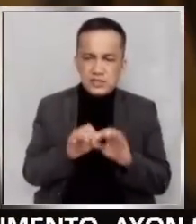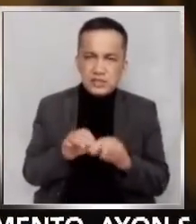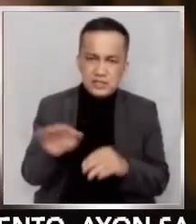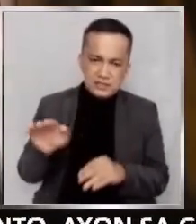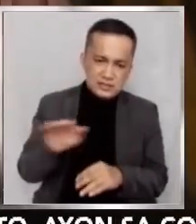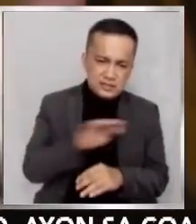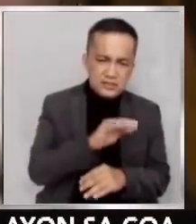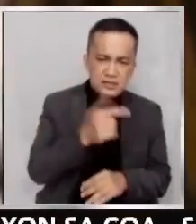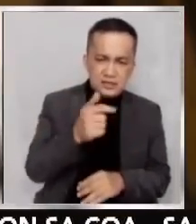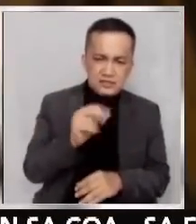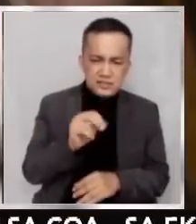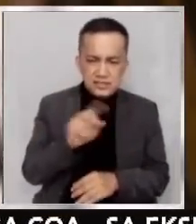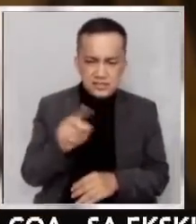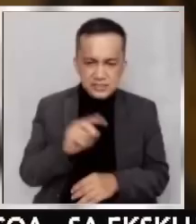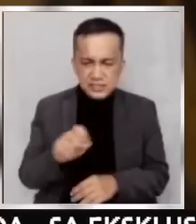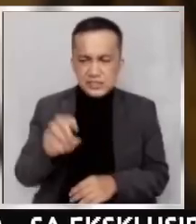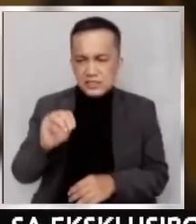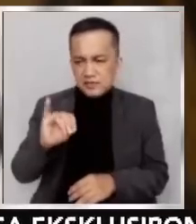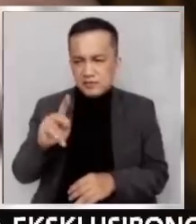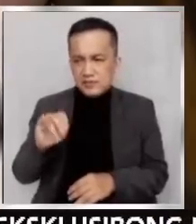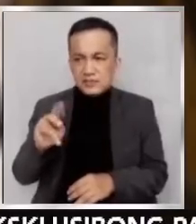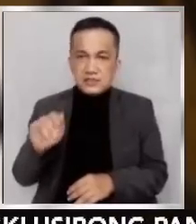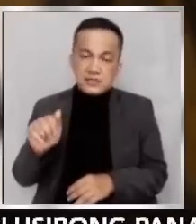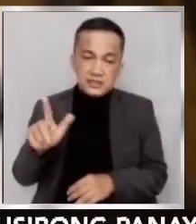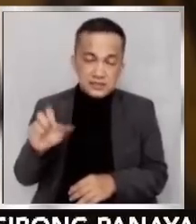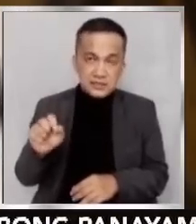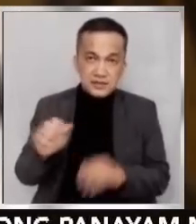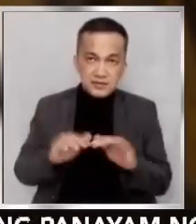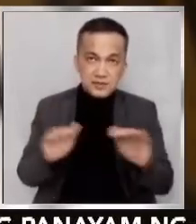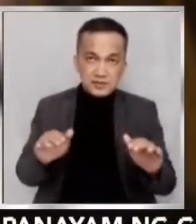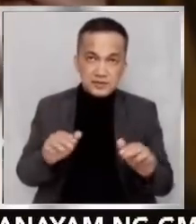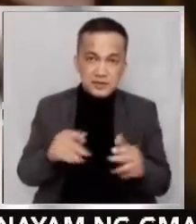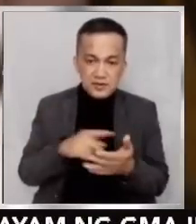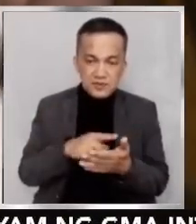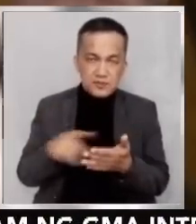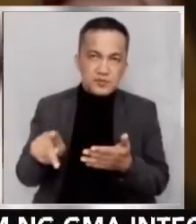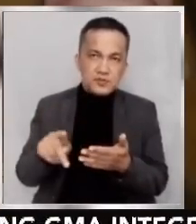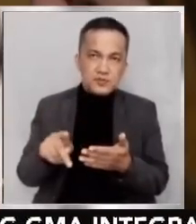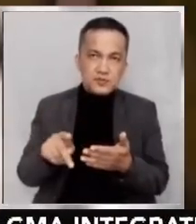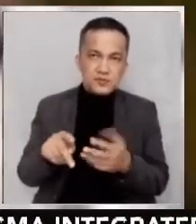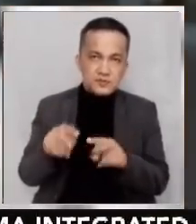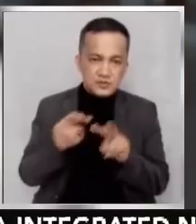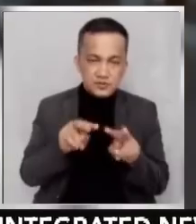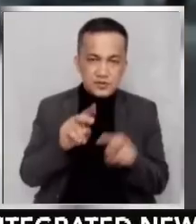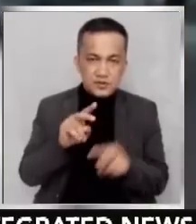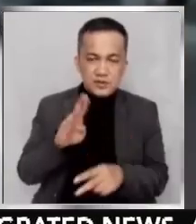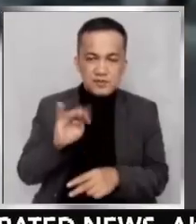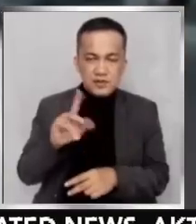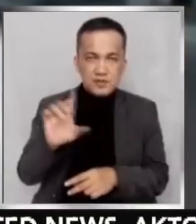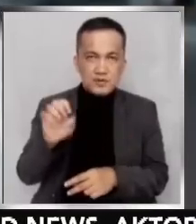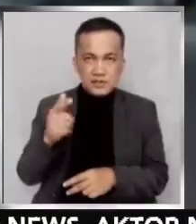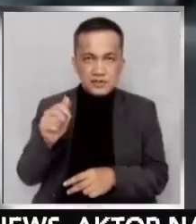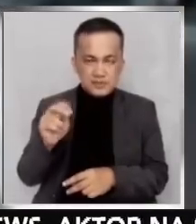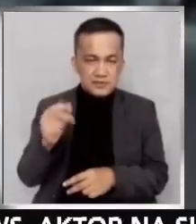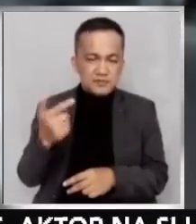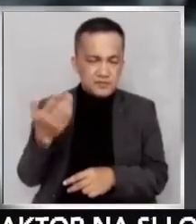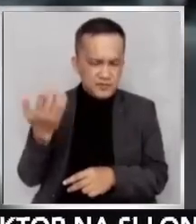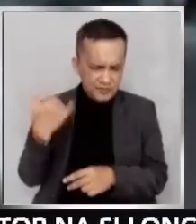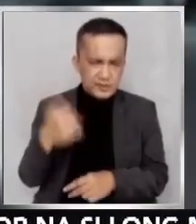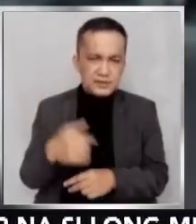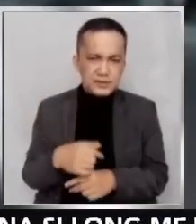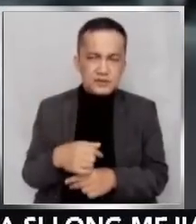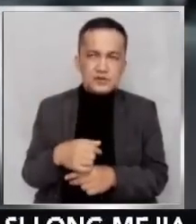millennials, mga bata, yung mga purists na nanonood ng bubble gum before pa. Something new, something different